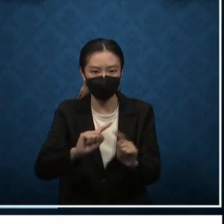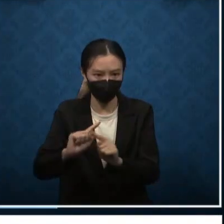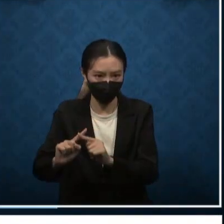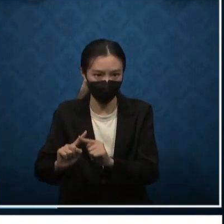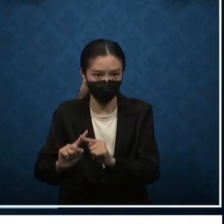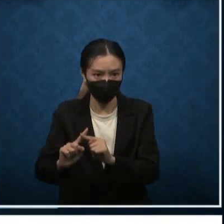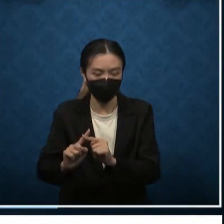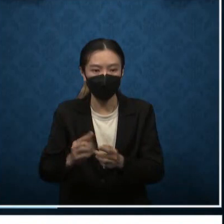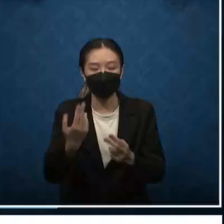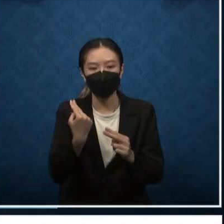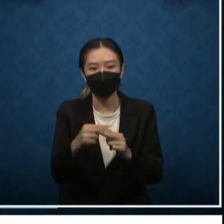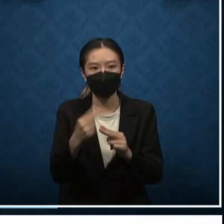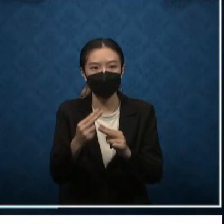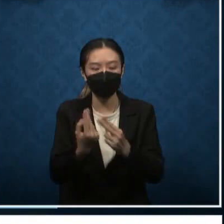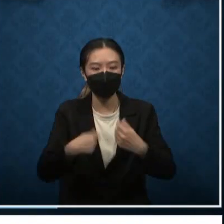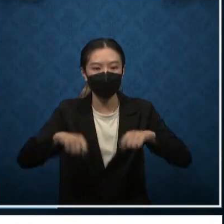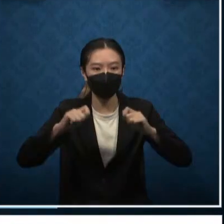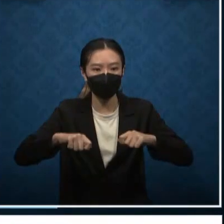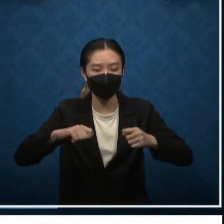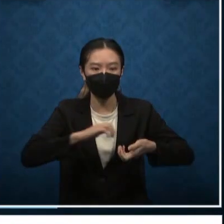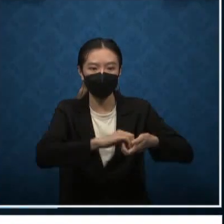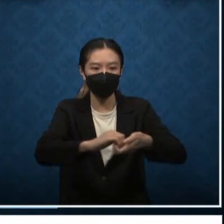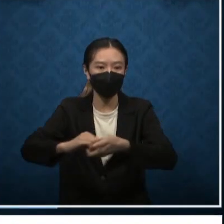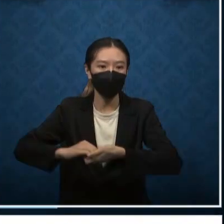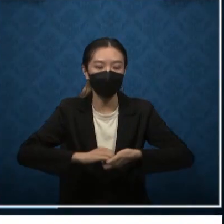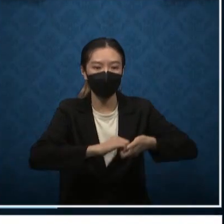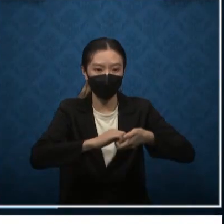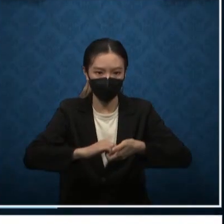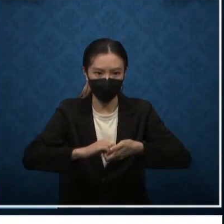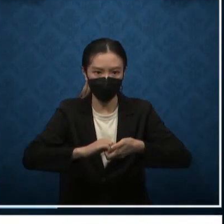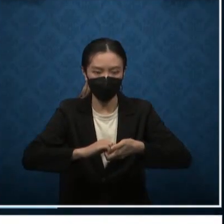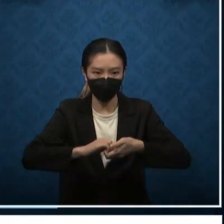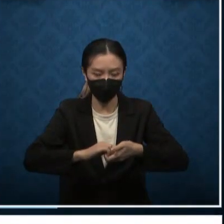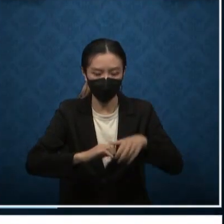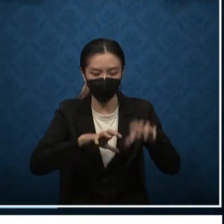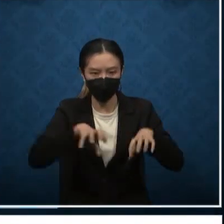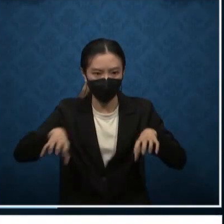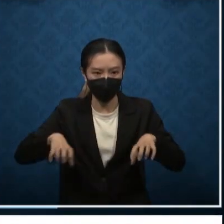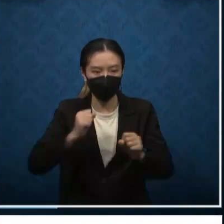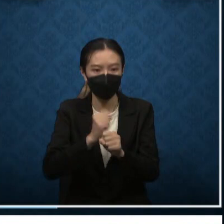ควร ลง น้ ความ รวม มือ เรา หางหนวย งาน ท เกี่วก็ ใ